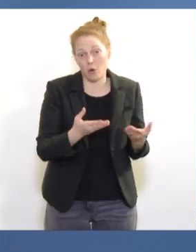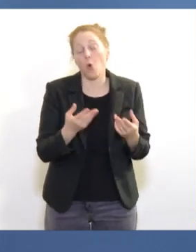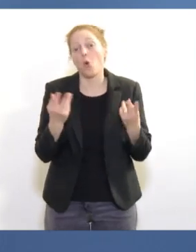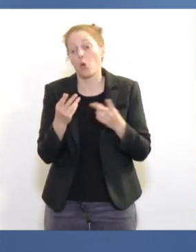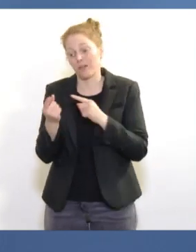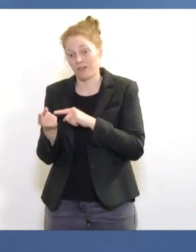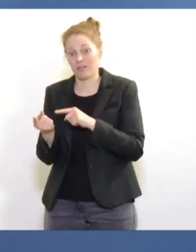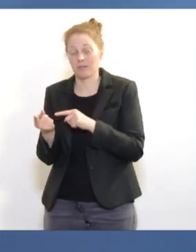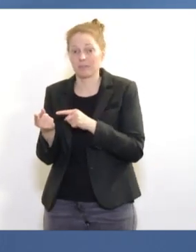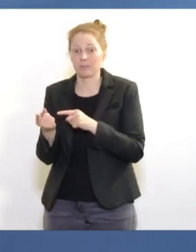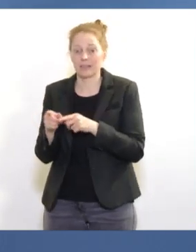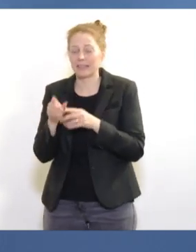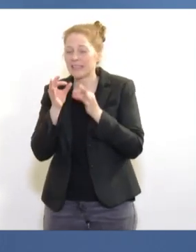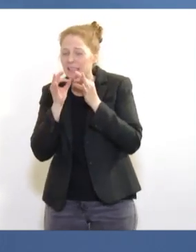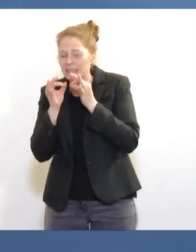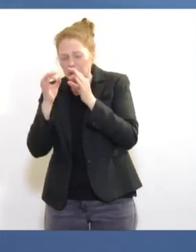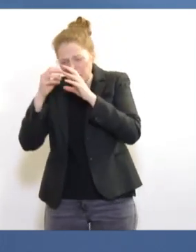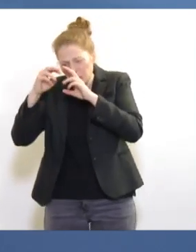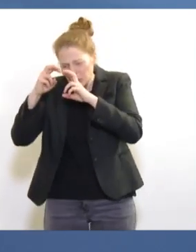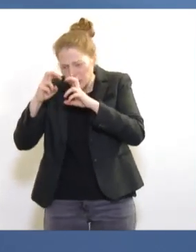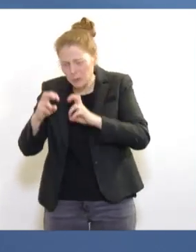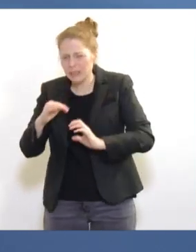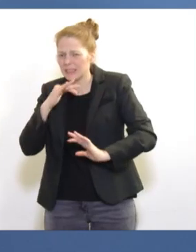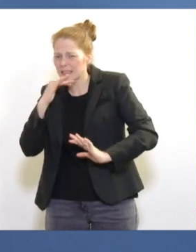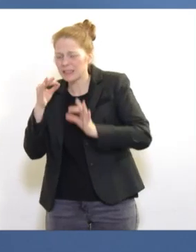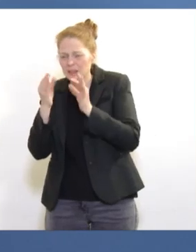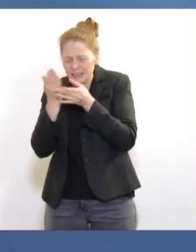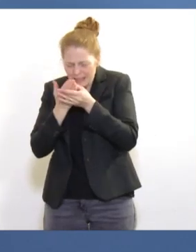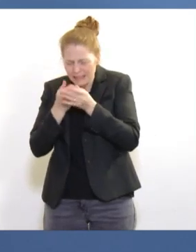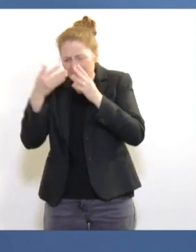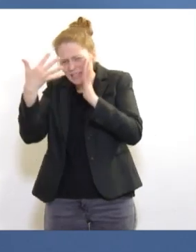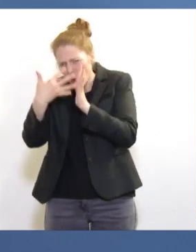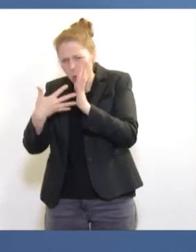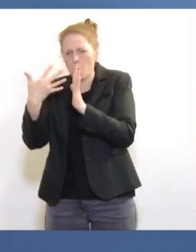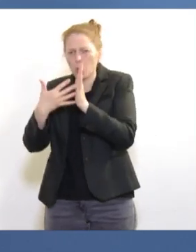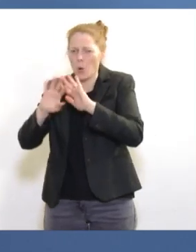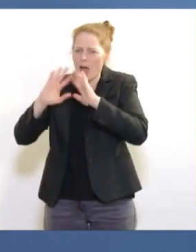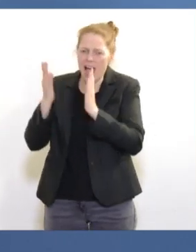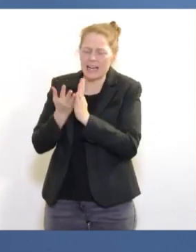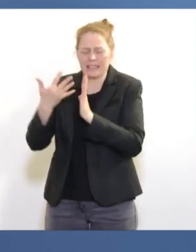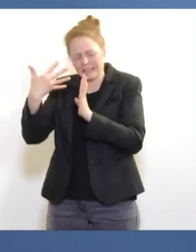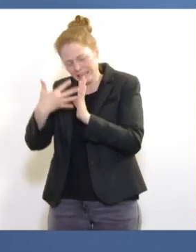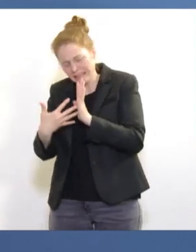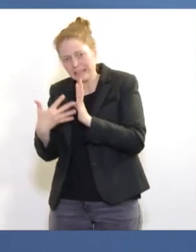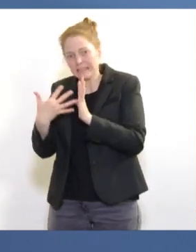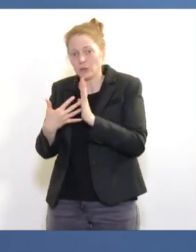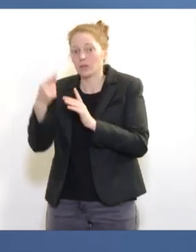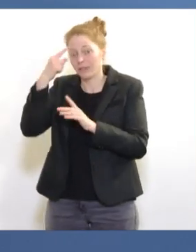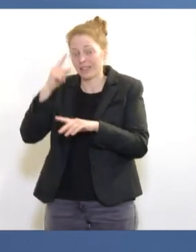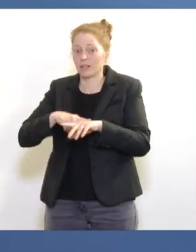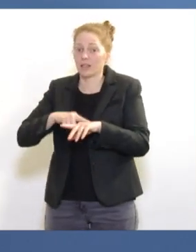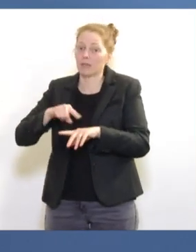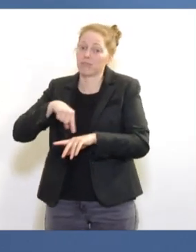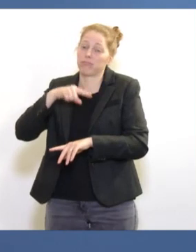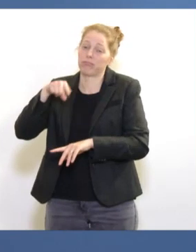Oder wir reiten einen Punkt, wir gucken alle einzelnen Dossiers bis an den letzten Detail und wir wissen, dass wir wesentlich